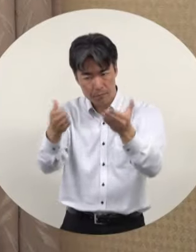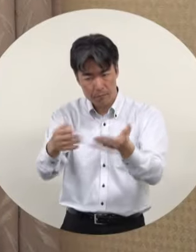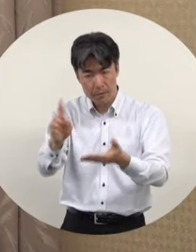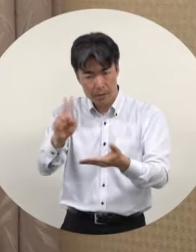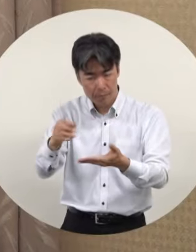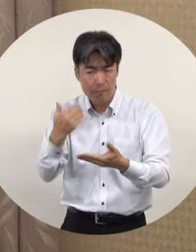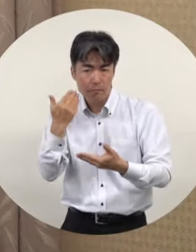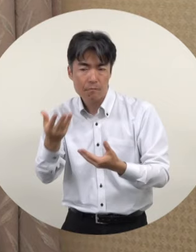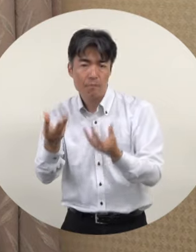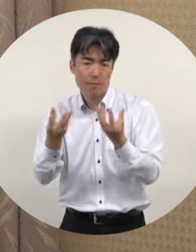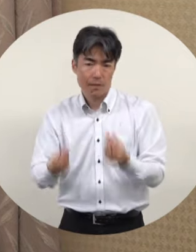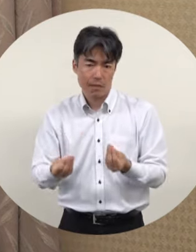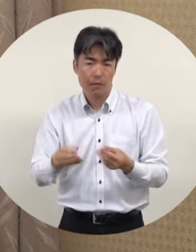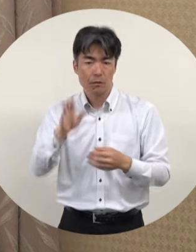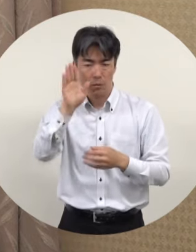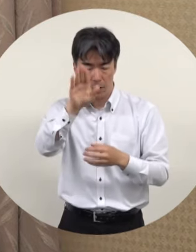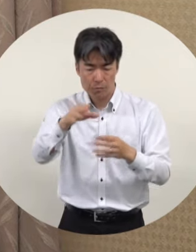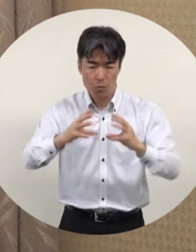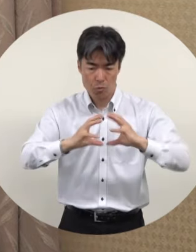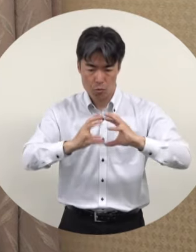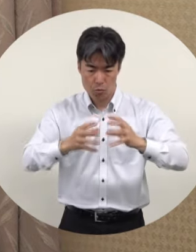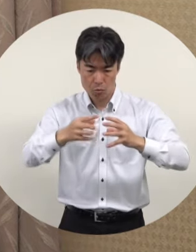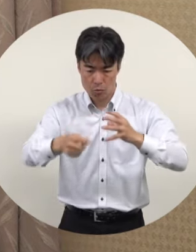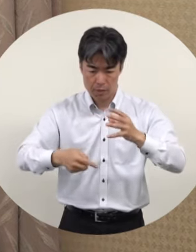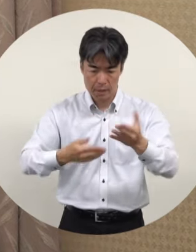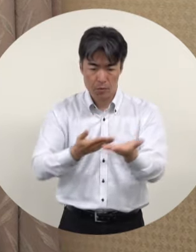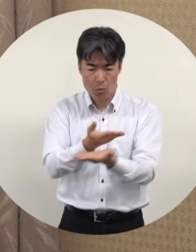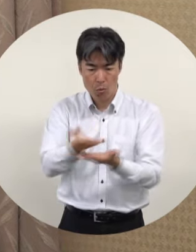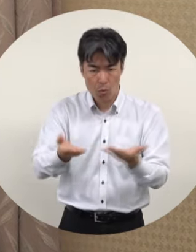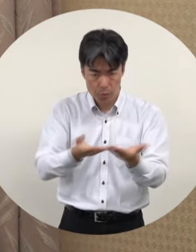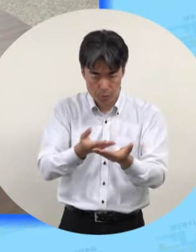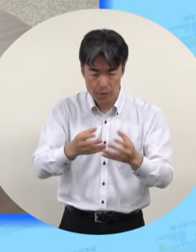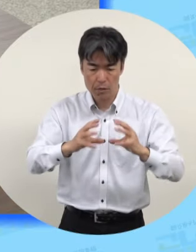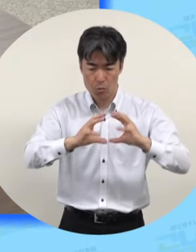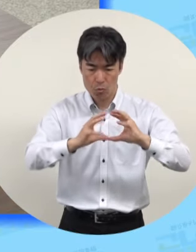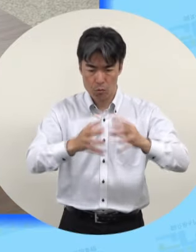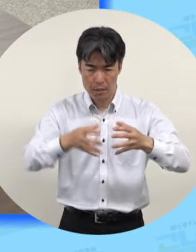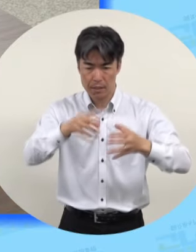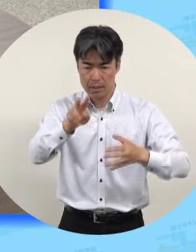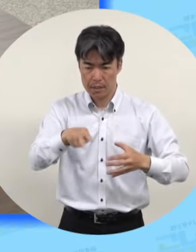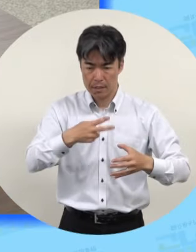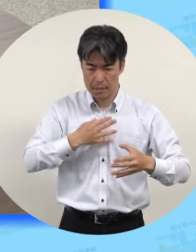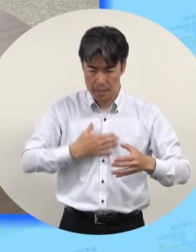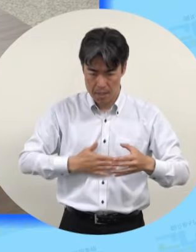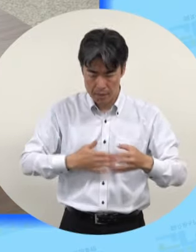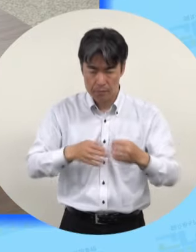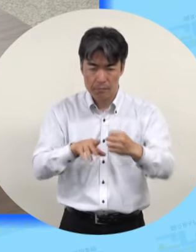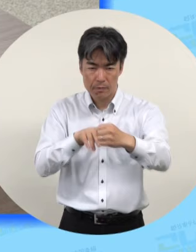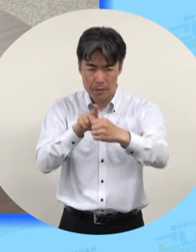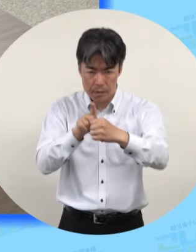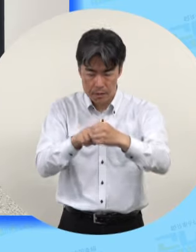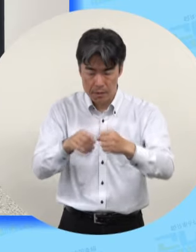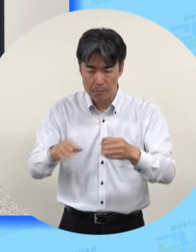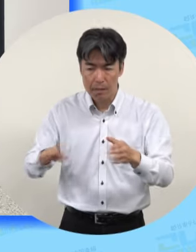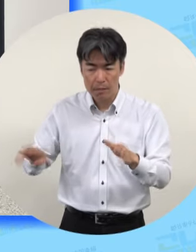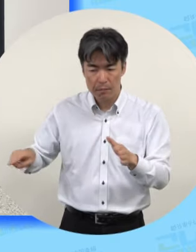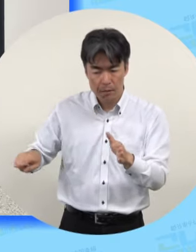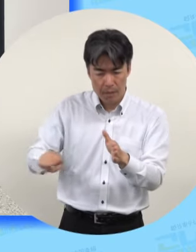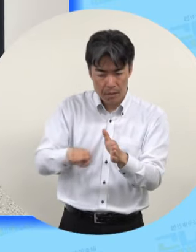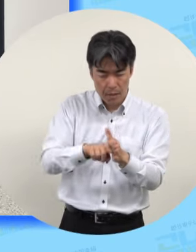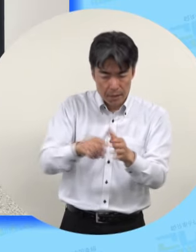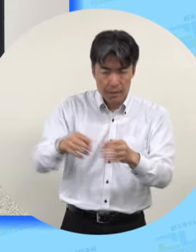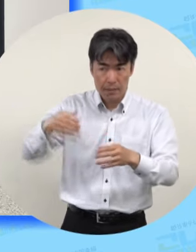これからも国際交流ということと国際理解を目指して、今ま